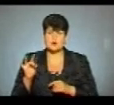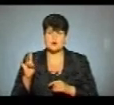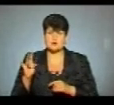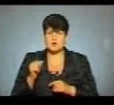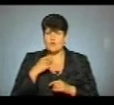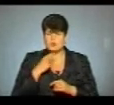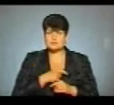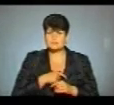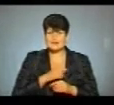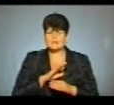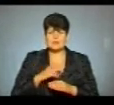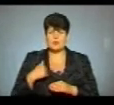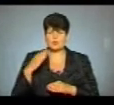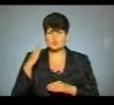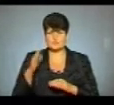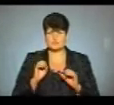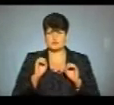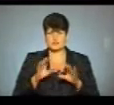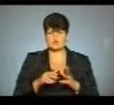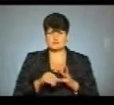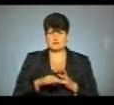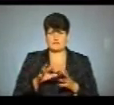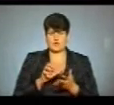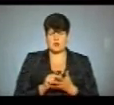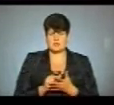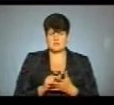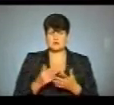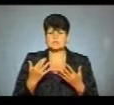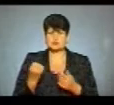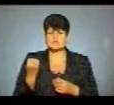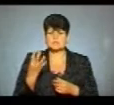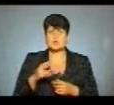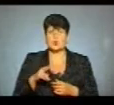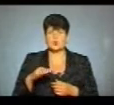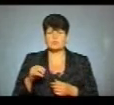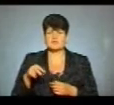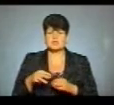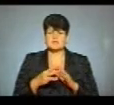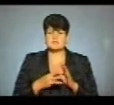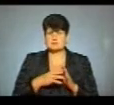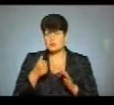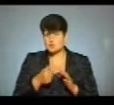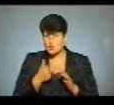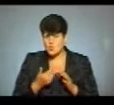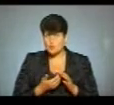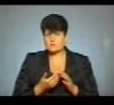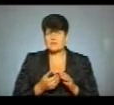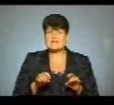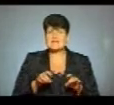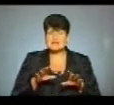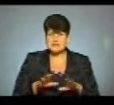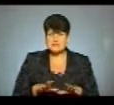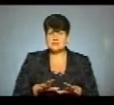не голосували за передачу земель в оренду. Оскільки 14 лютого 2018 року рішення